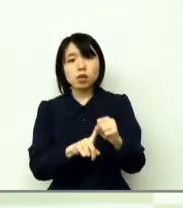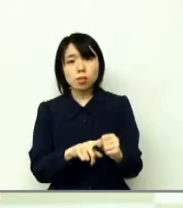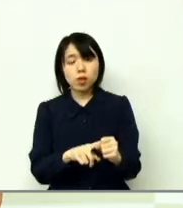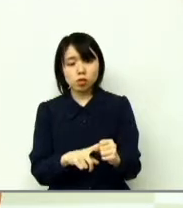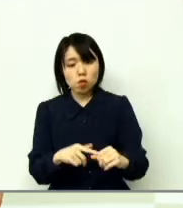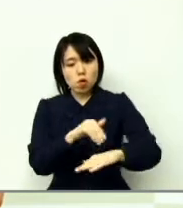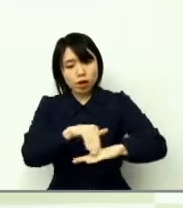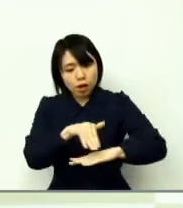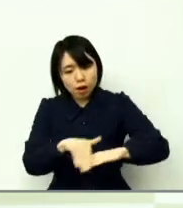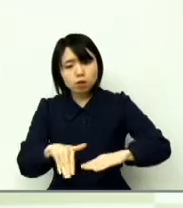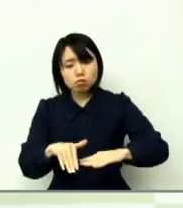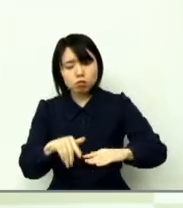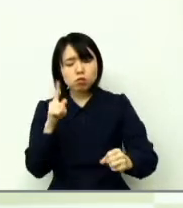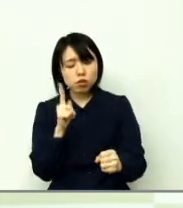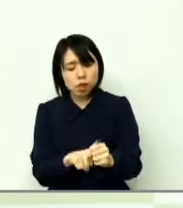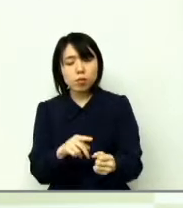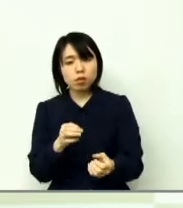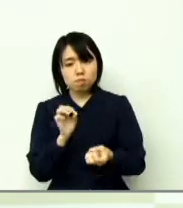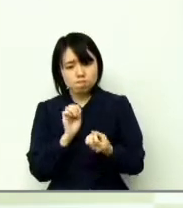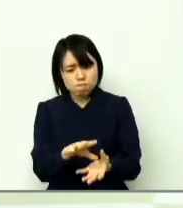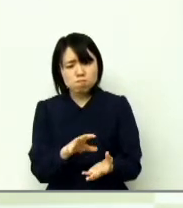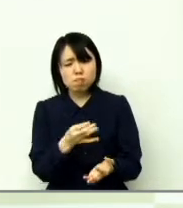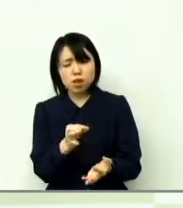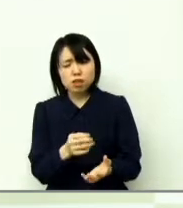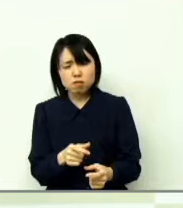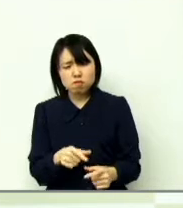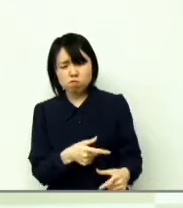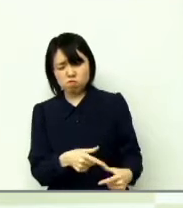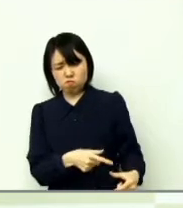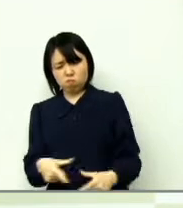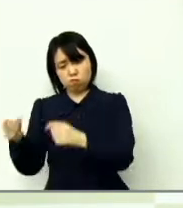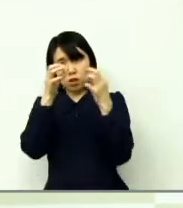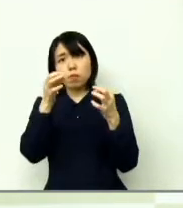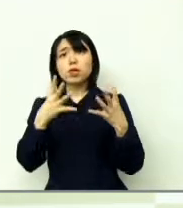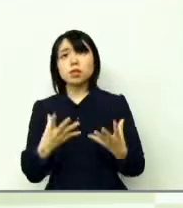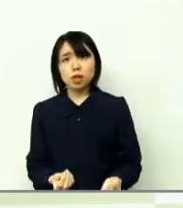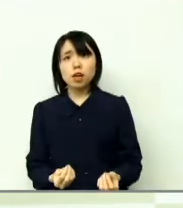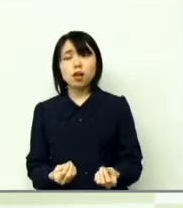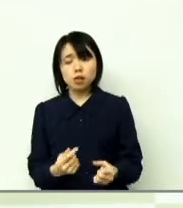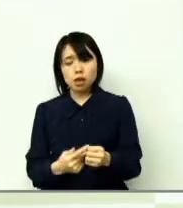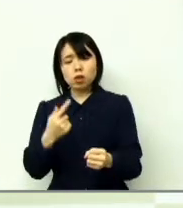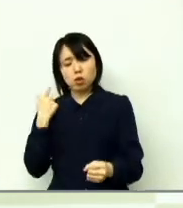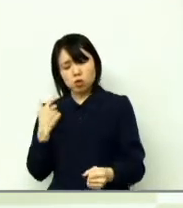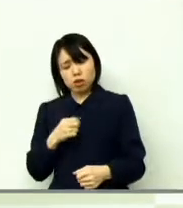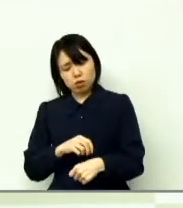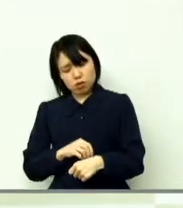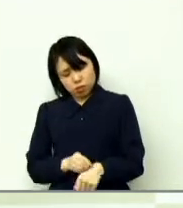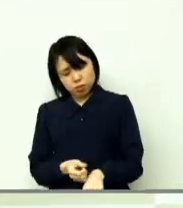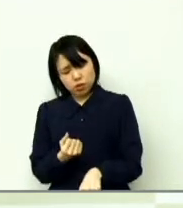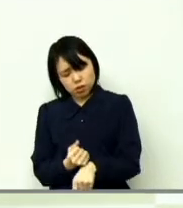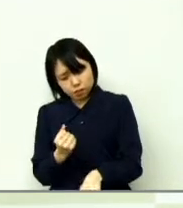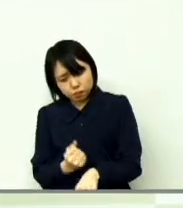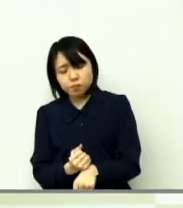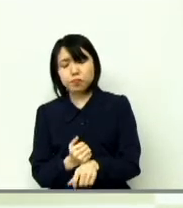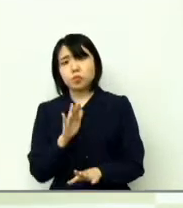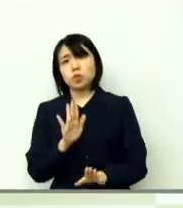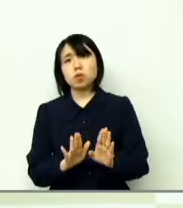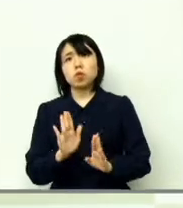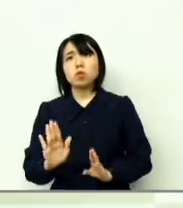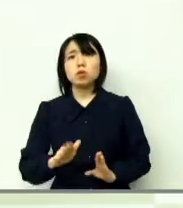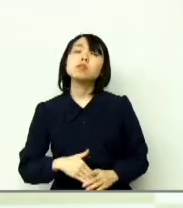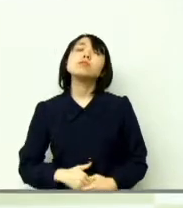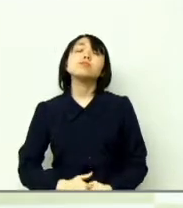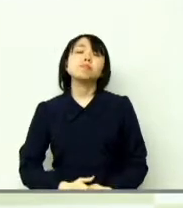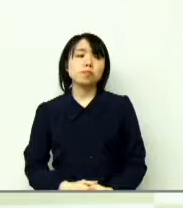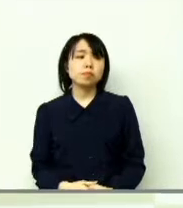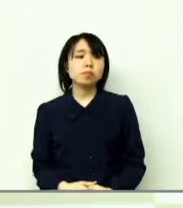政需要が大幅に増大をしておりますので、昨年度以上に大変厳しい編成作業になったというふうに